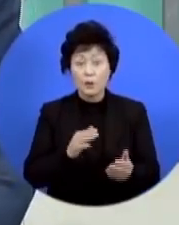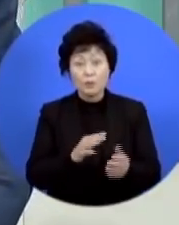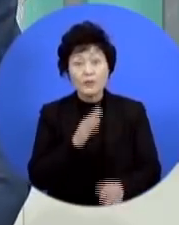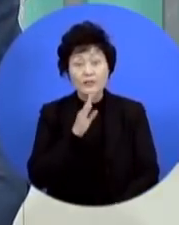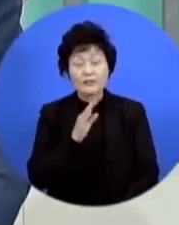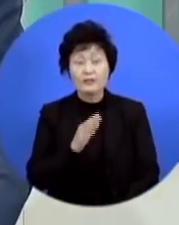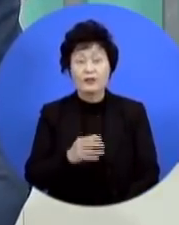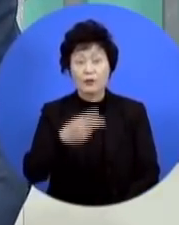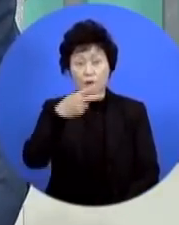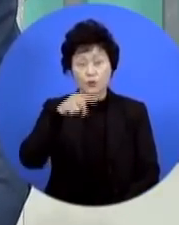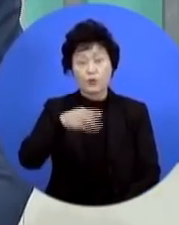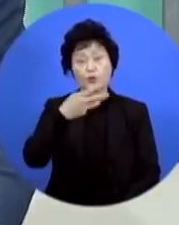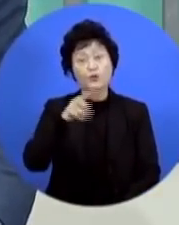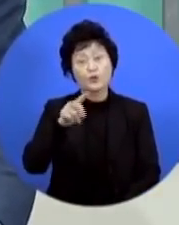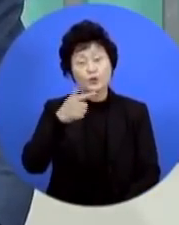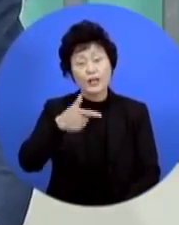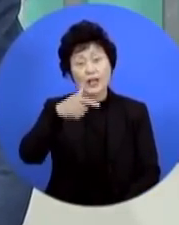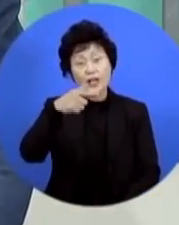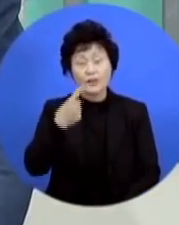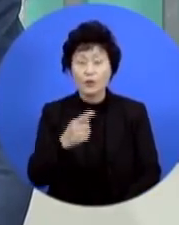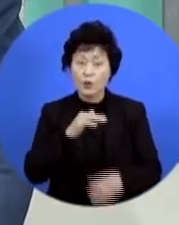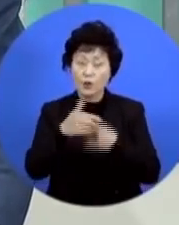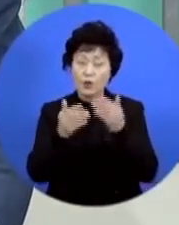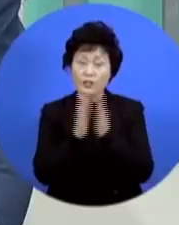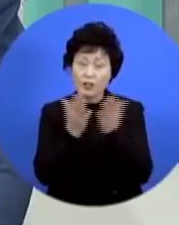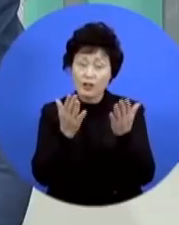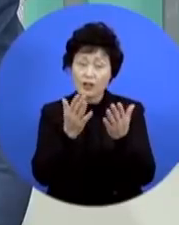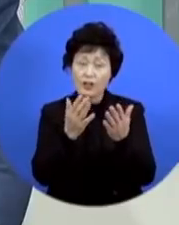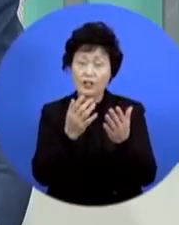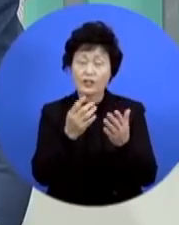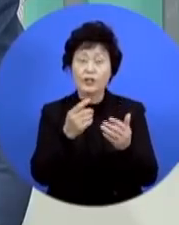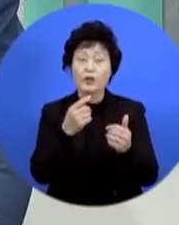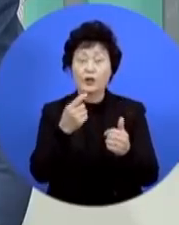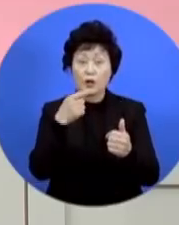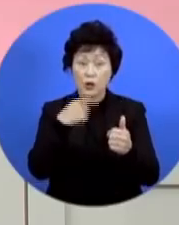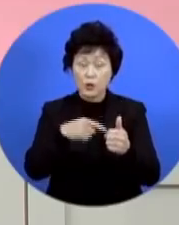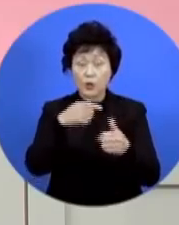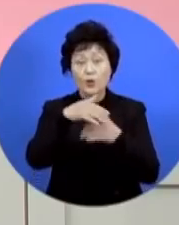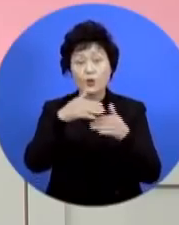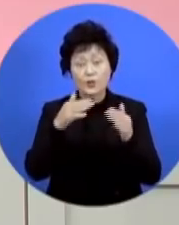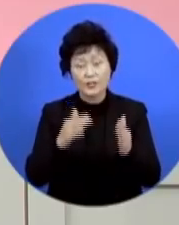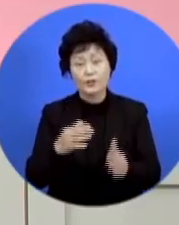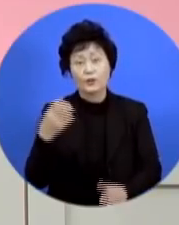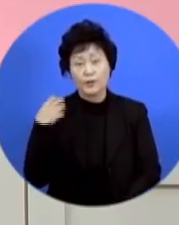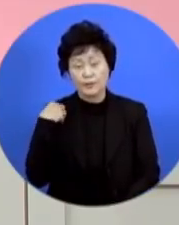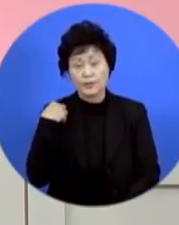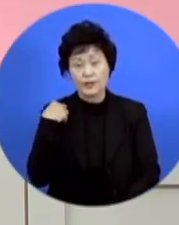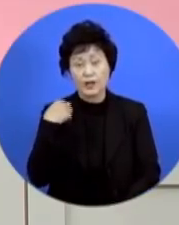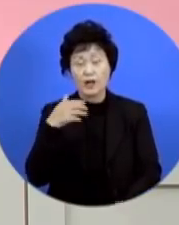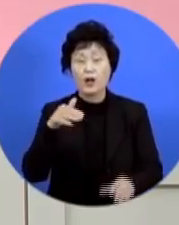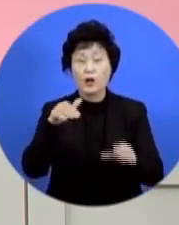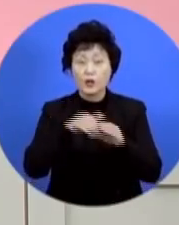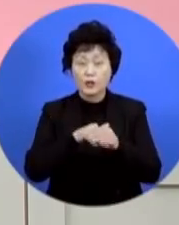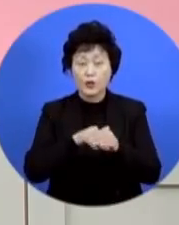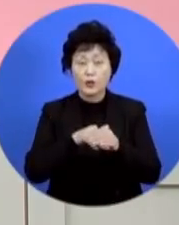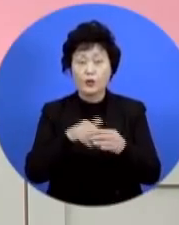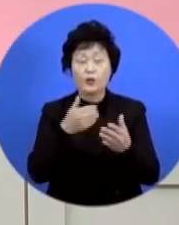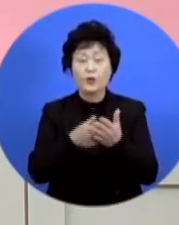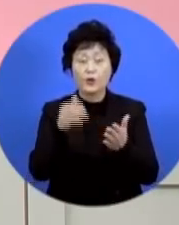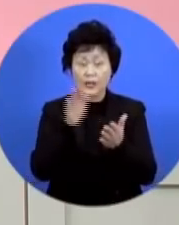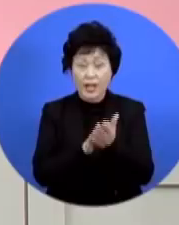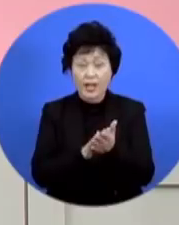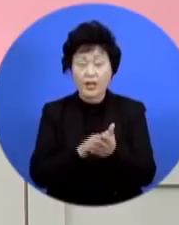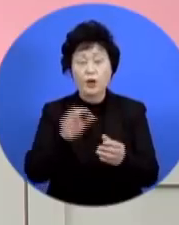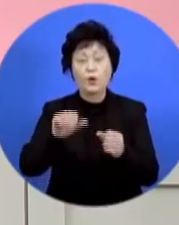두란노 성경교실에서 또 예. 네. 예, 두란노 성경교실도 했었고 네. 또 종교개혁 그 500주년 기념